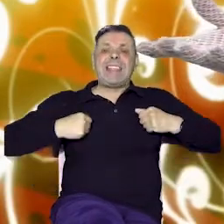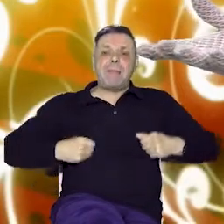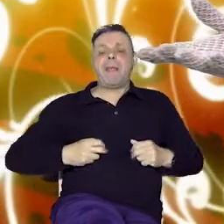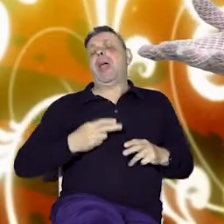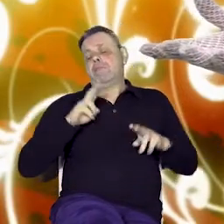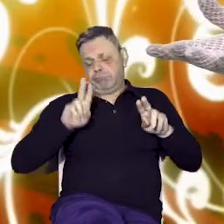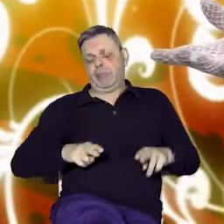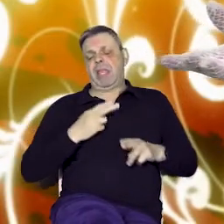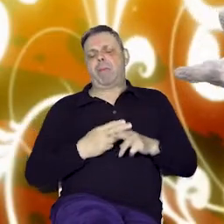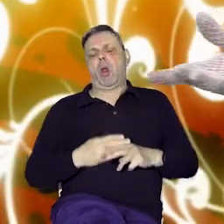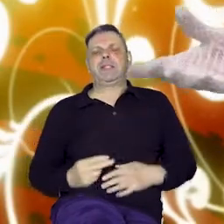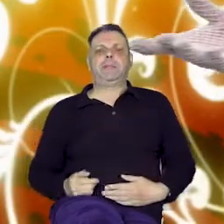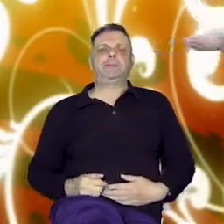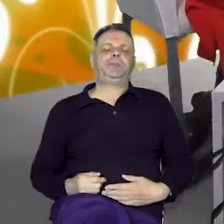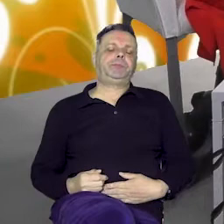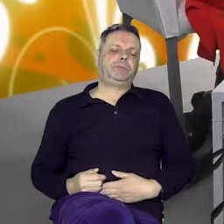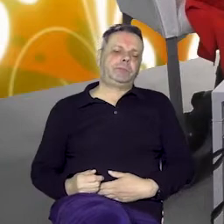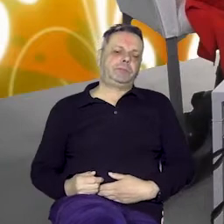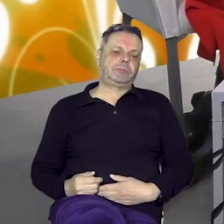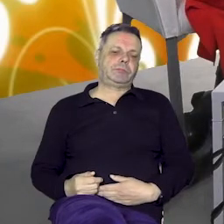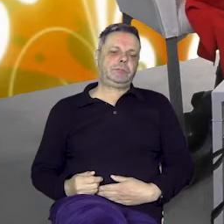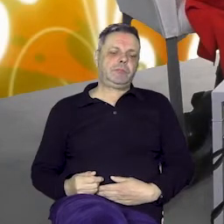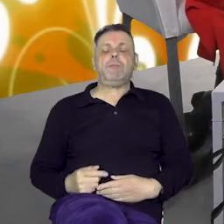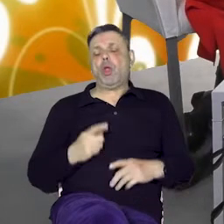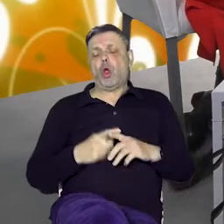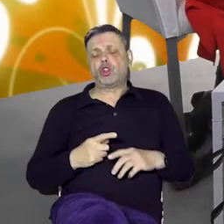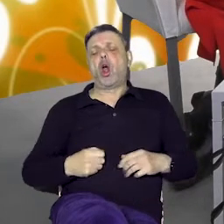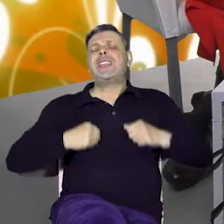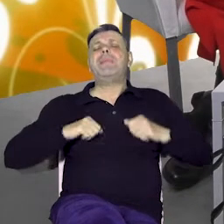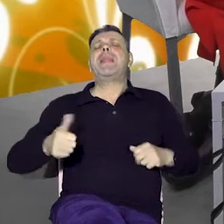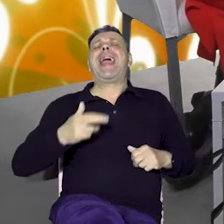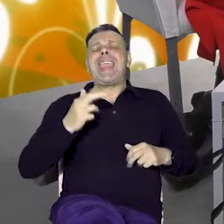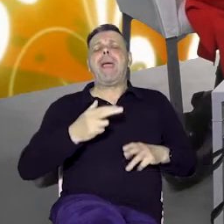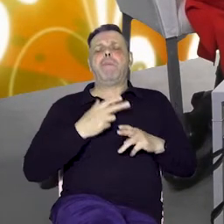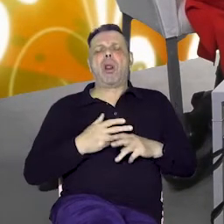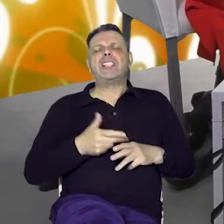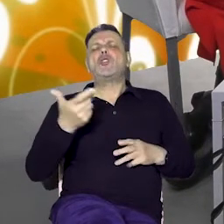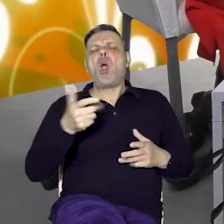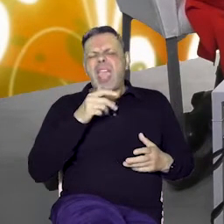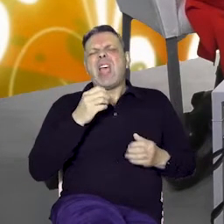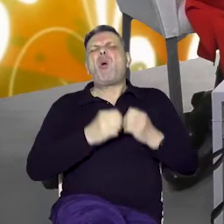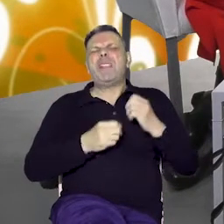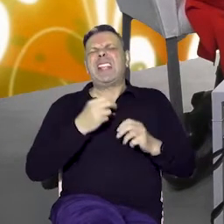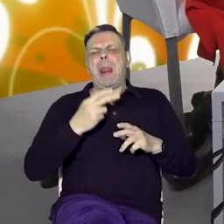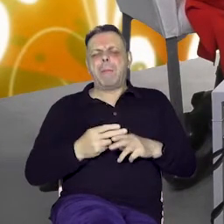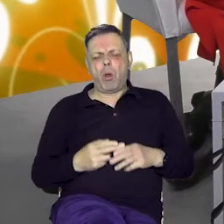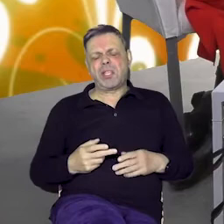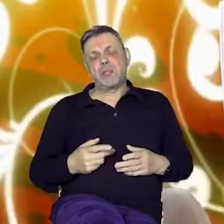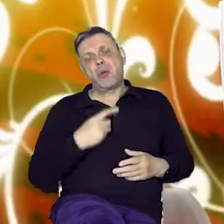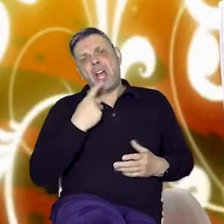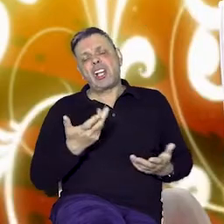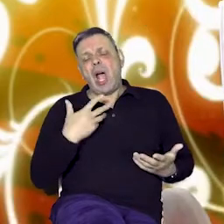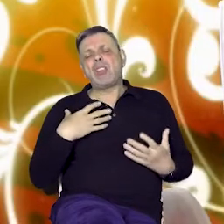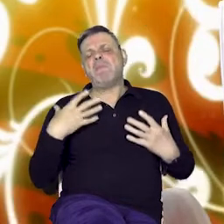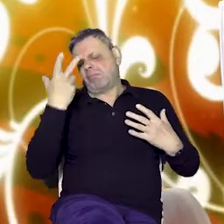tako, profesorice? Apsolutno. Debljina nije. Apsolutno, i to mislim da je jedna složena bolest. Znate, to mi ispada ako kad kažu da